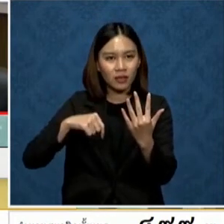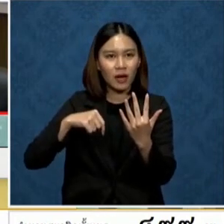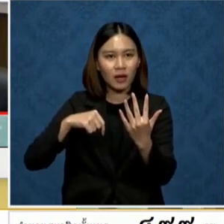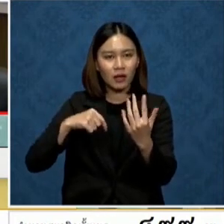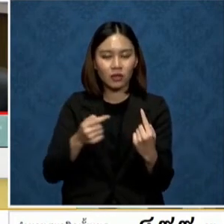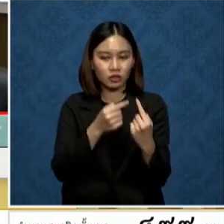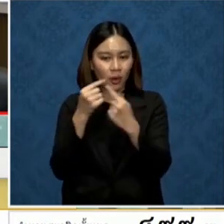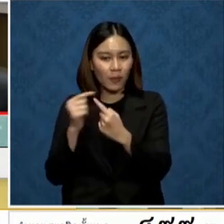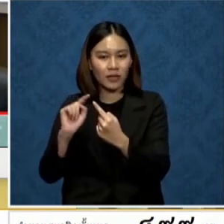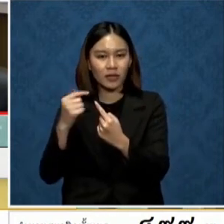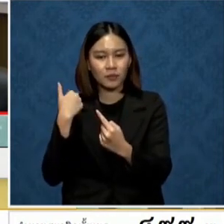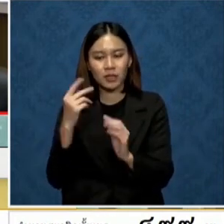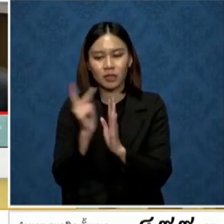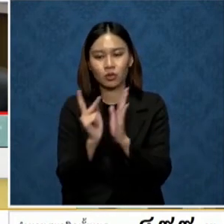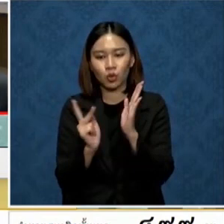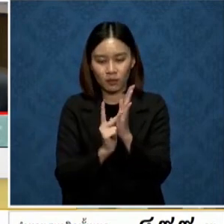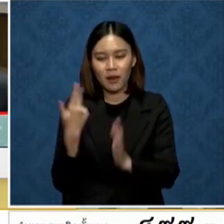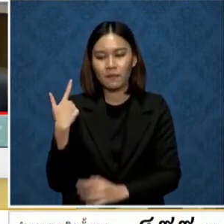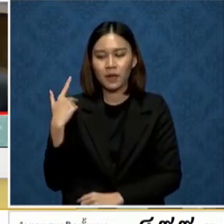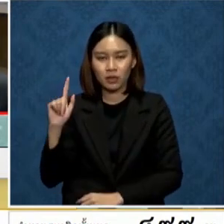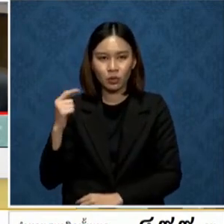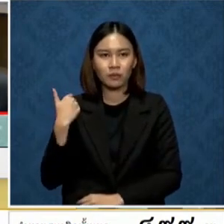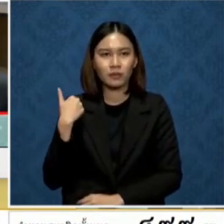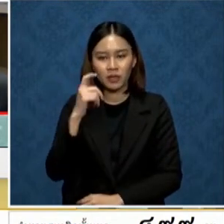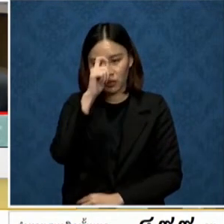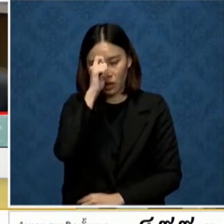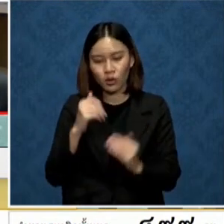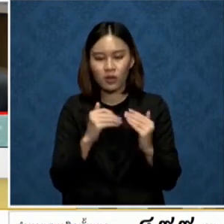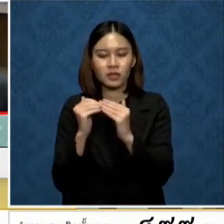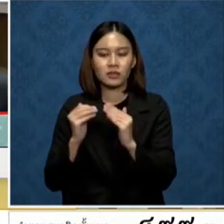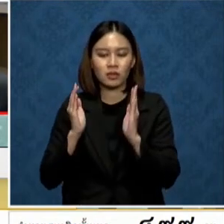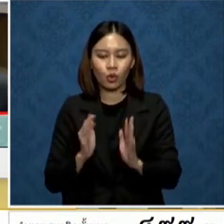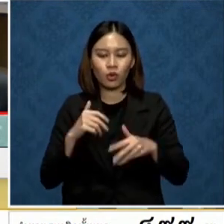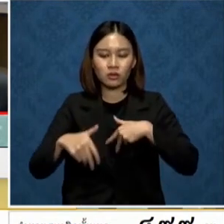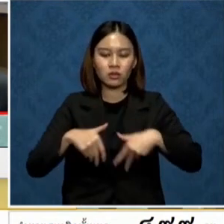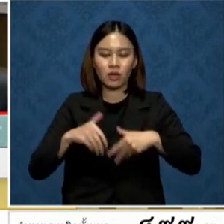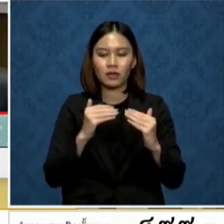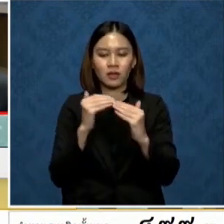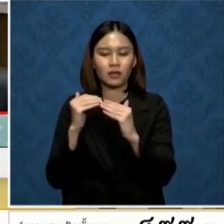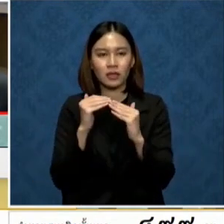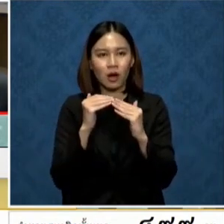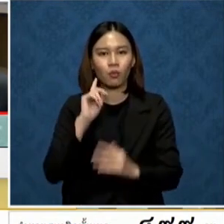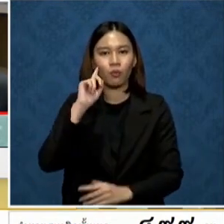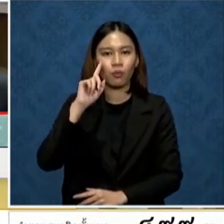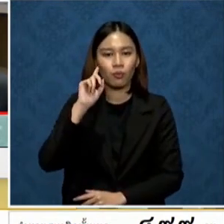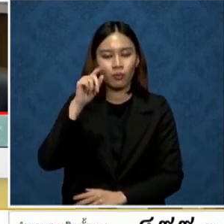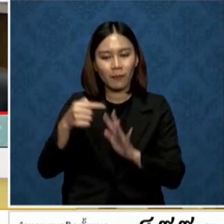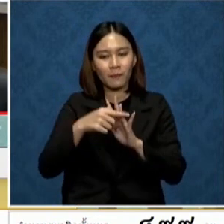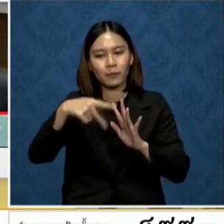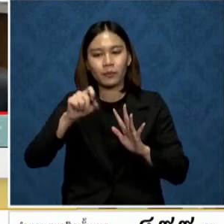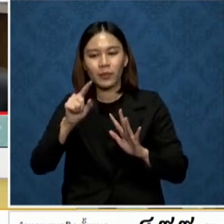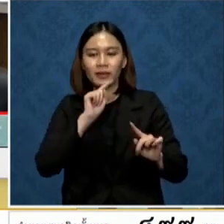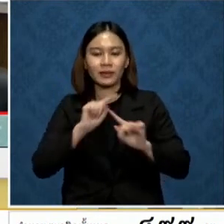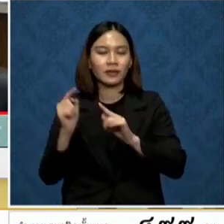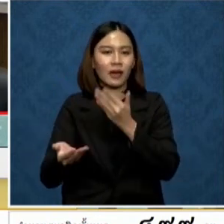ประเทศต่อไปที่มีกฎหมายที่เป็นประโยชน์นะคะเคารพหลักสิทธิมนุษยชนคนเท่ากันไม่ว่าจะเป็นเพศไหนออกมาหรือ